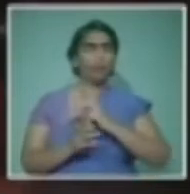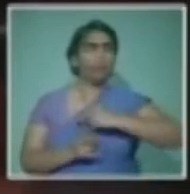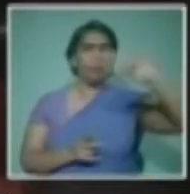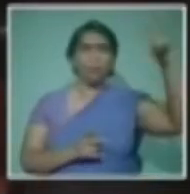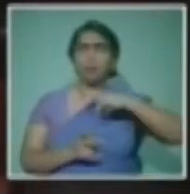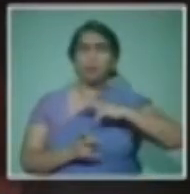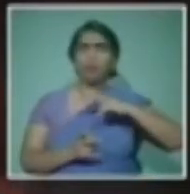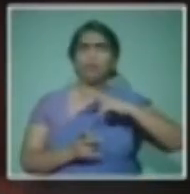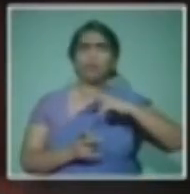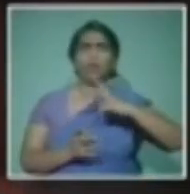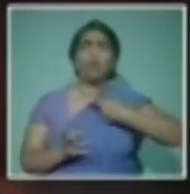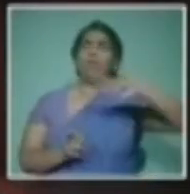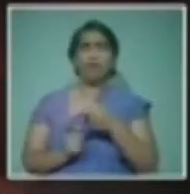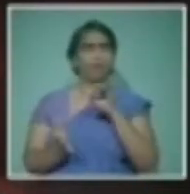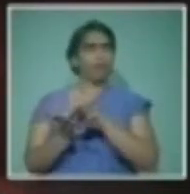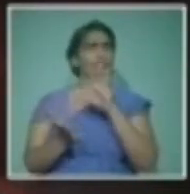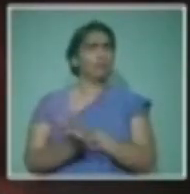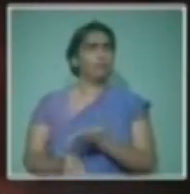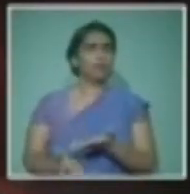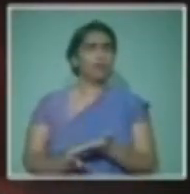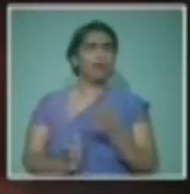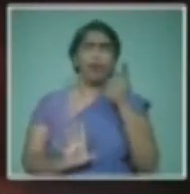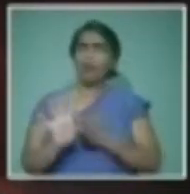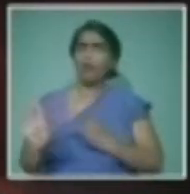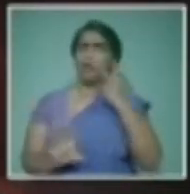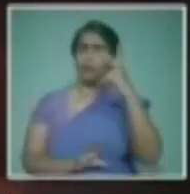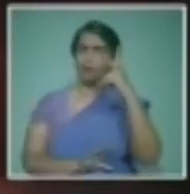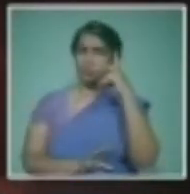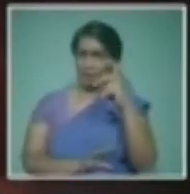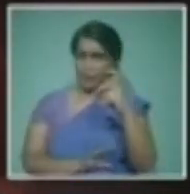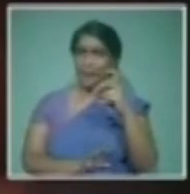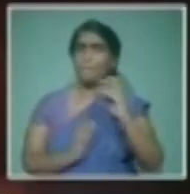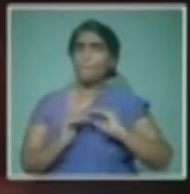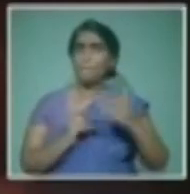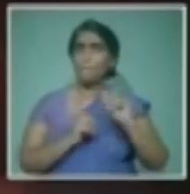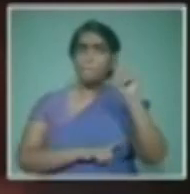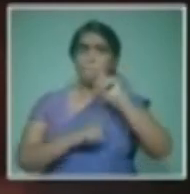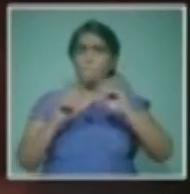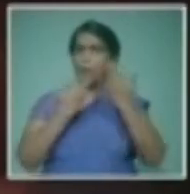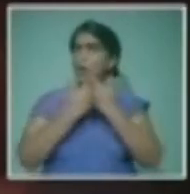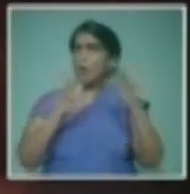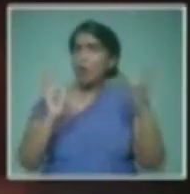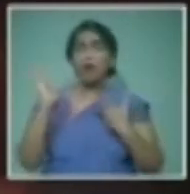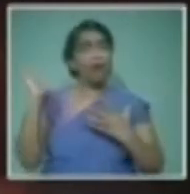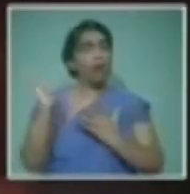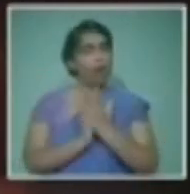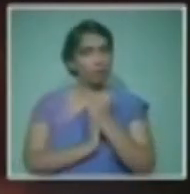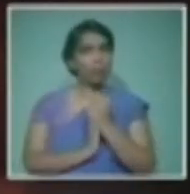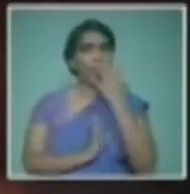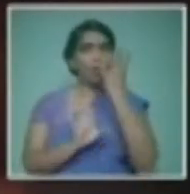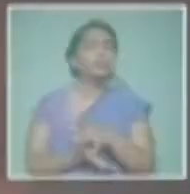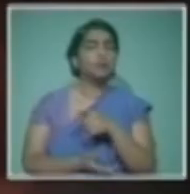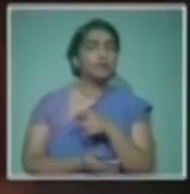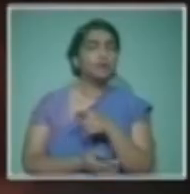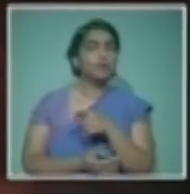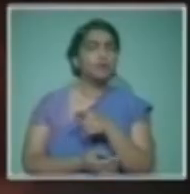භාවය ආපහු ගෙනෙන්නට කටයුතු කරනවා වසර දෙකහමාරකින් පාර්ලිමේන්තුව විසුරුවන්නට තියෙන අයිතිය හතරහමාර